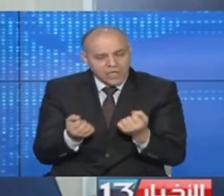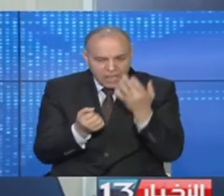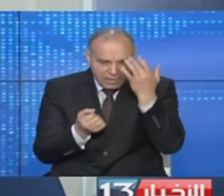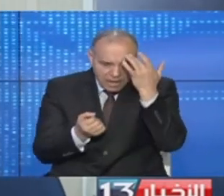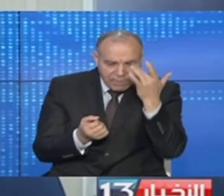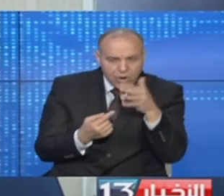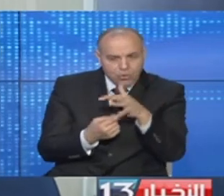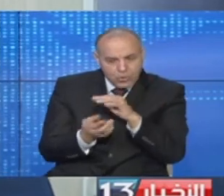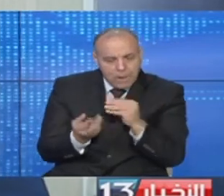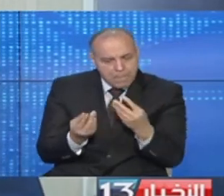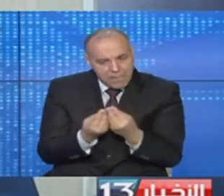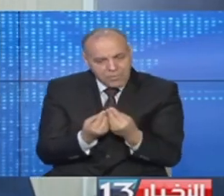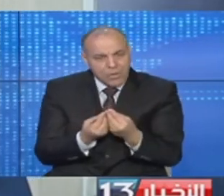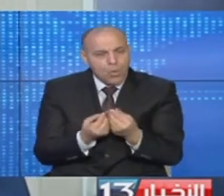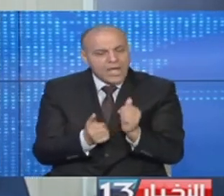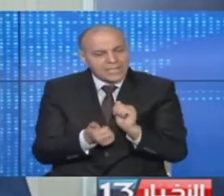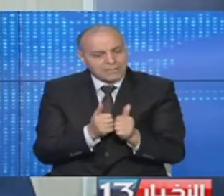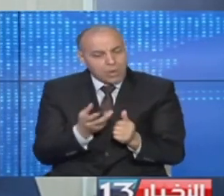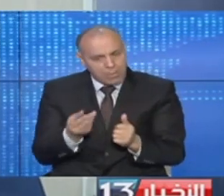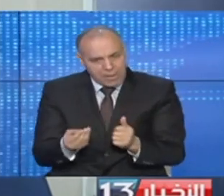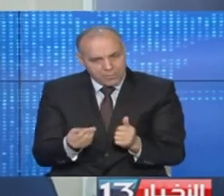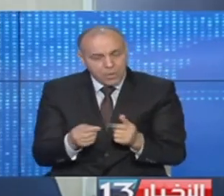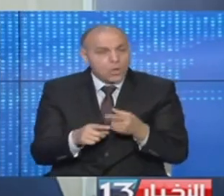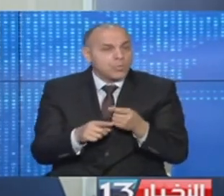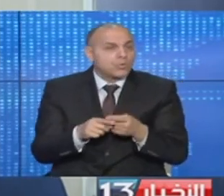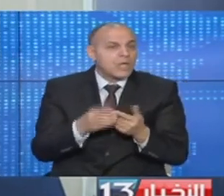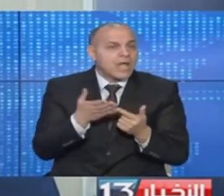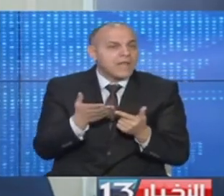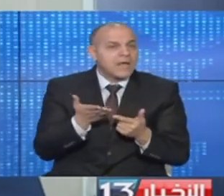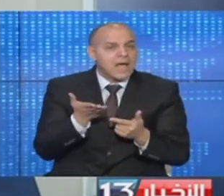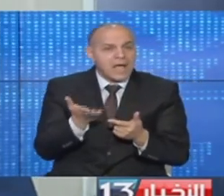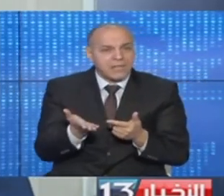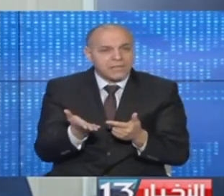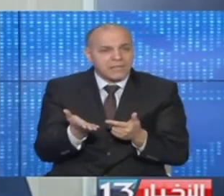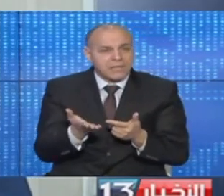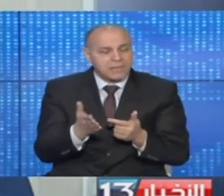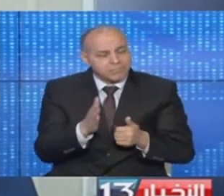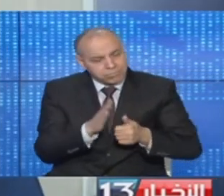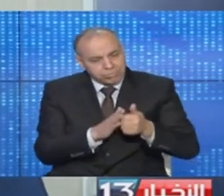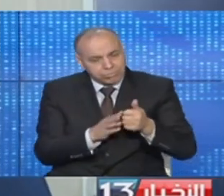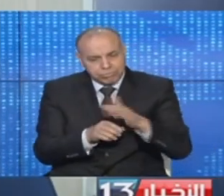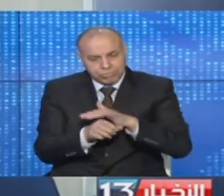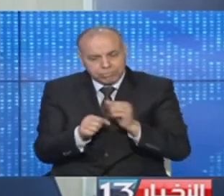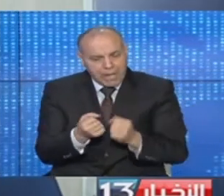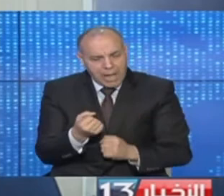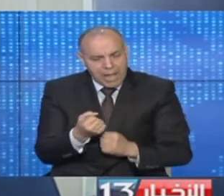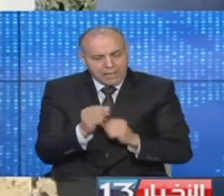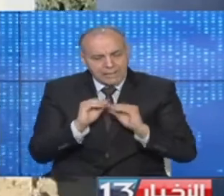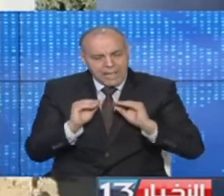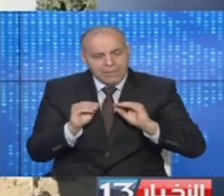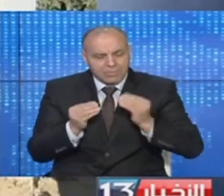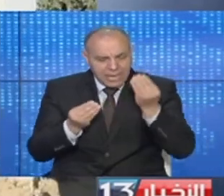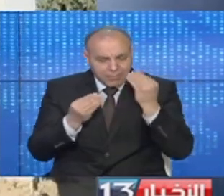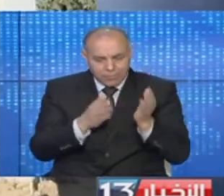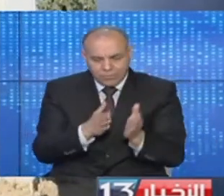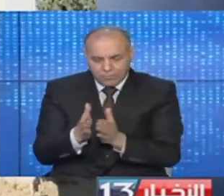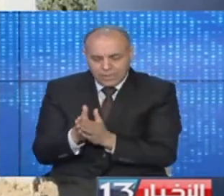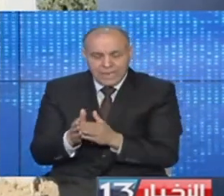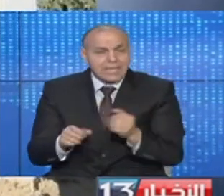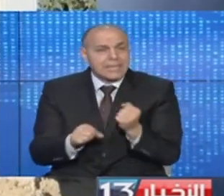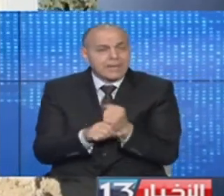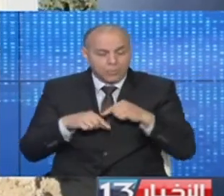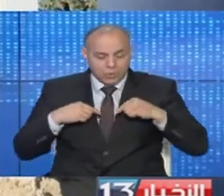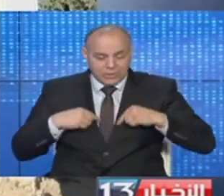الثقافية والاجتماعية والرياضية لتجعل منها رافدا مكملا لعملية التعليم والتعلم. كما تعمل